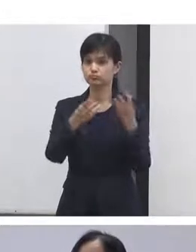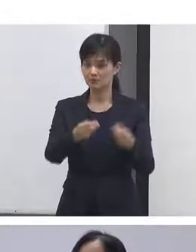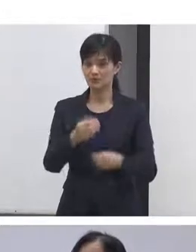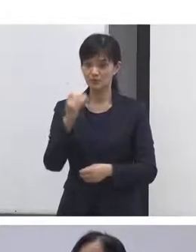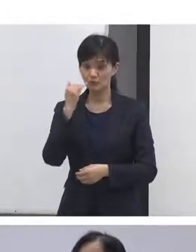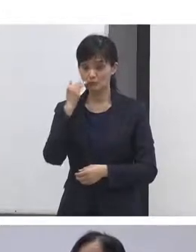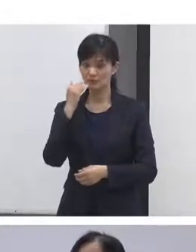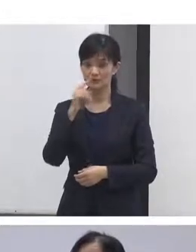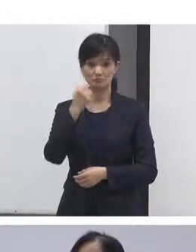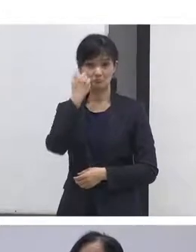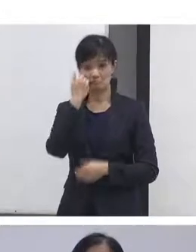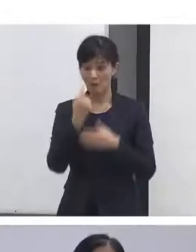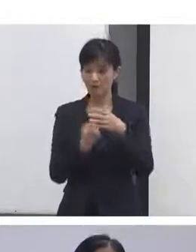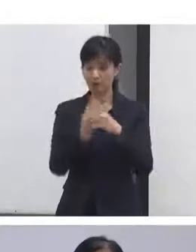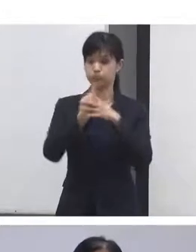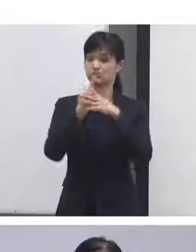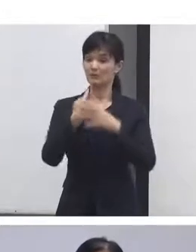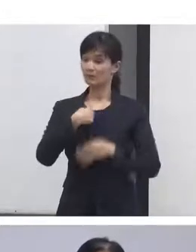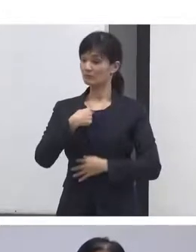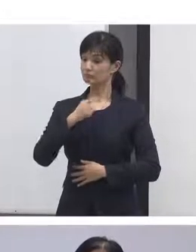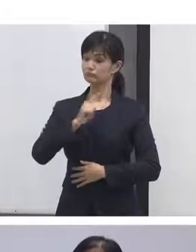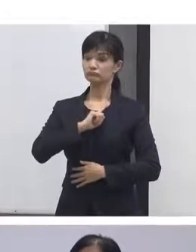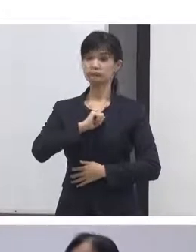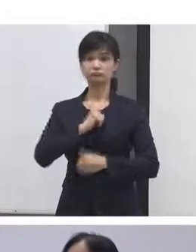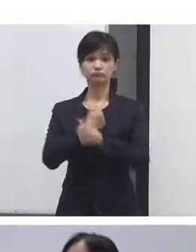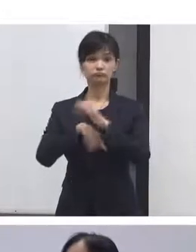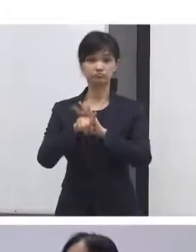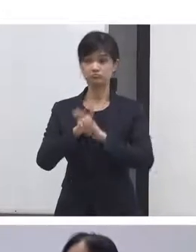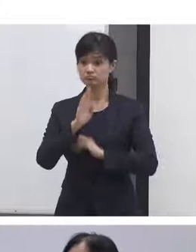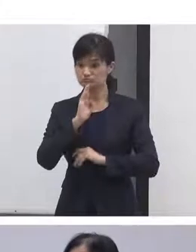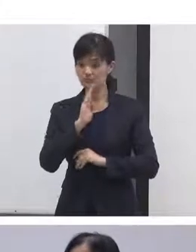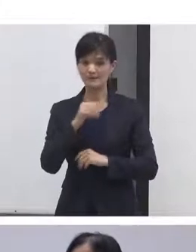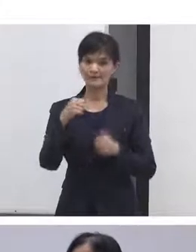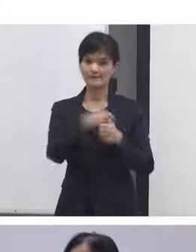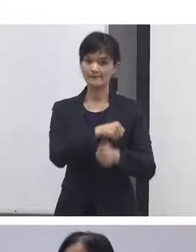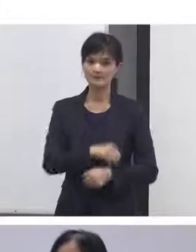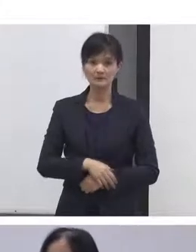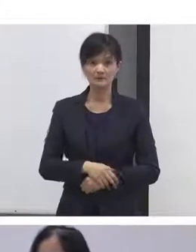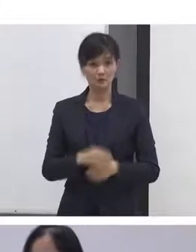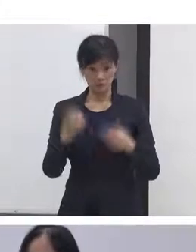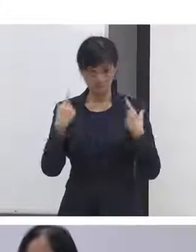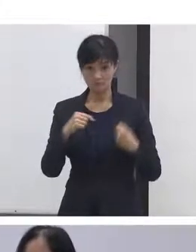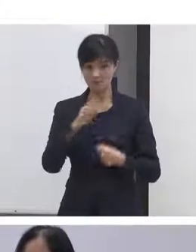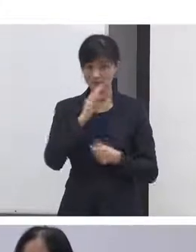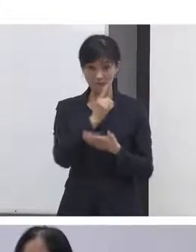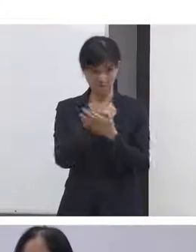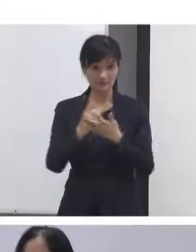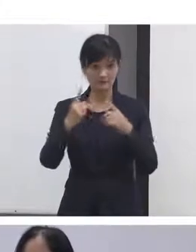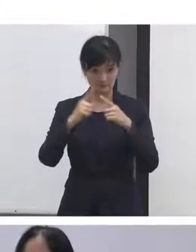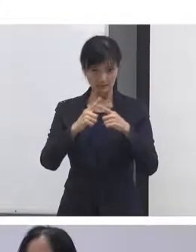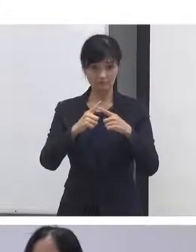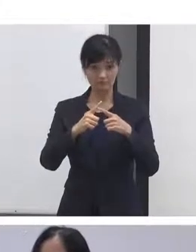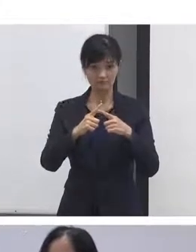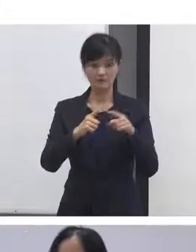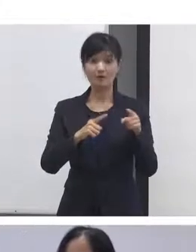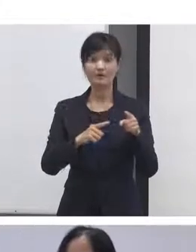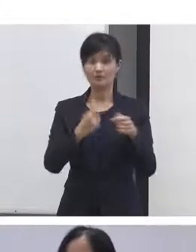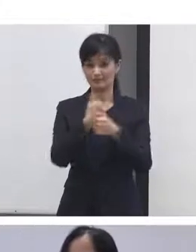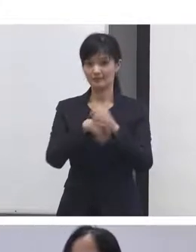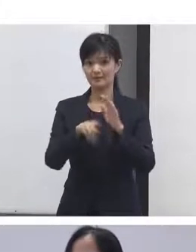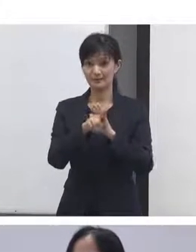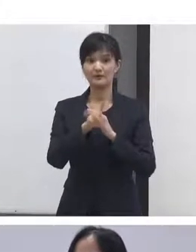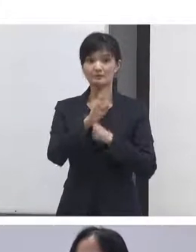打他，我知道。 因为原来的媒体政策是说任何人都可以代表，就原来的媒体政策里面有这样子讲过。